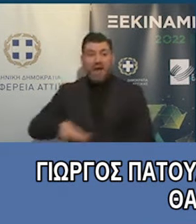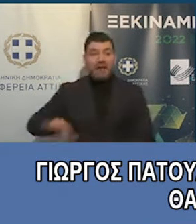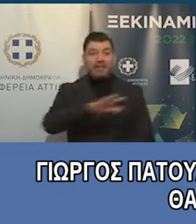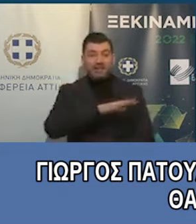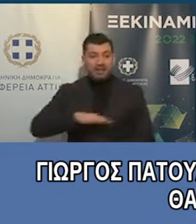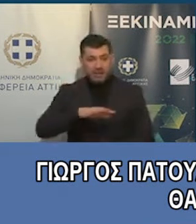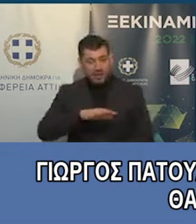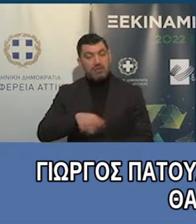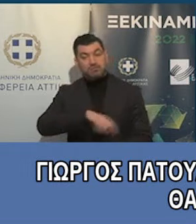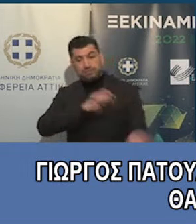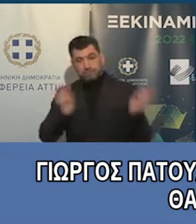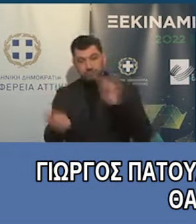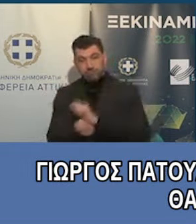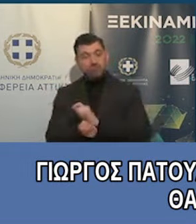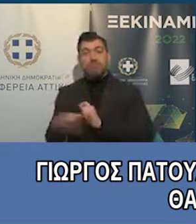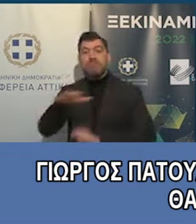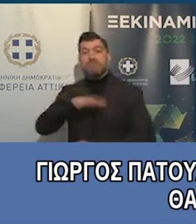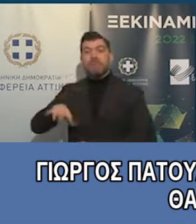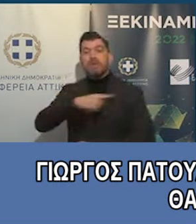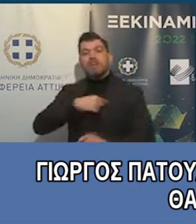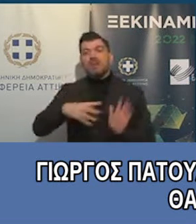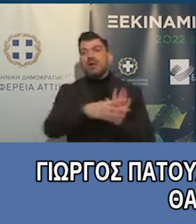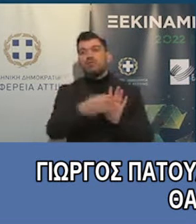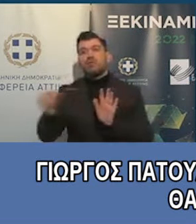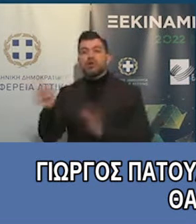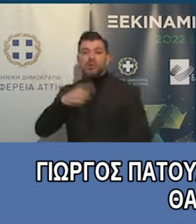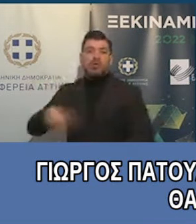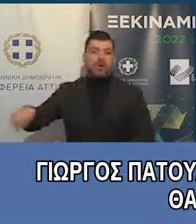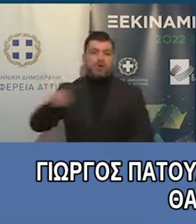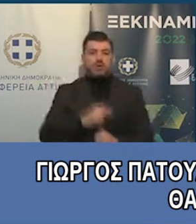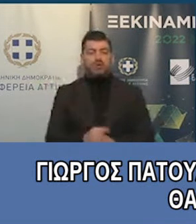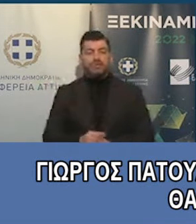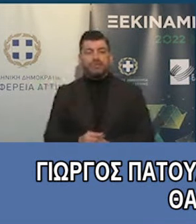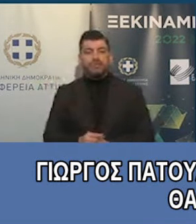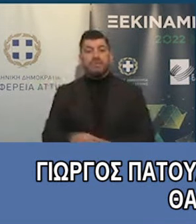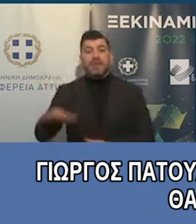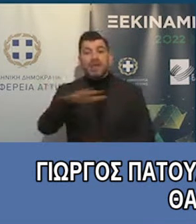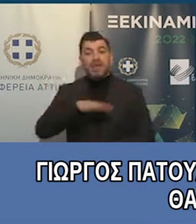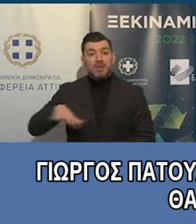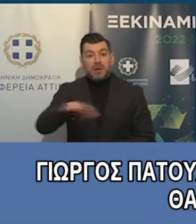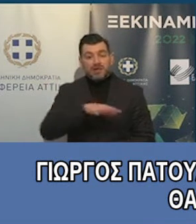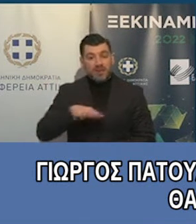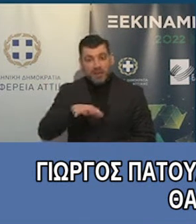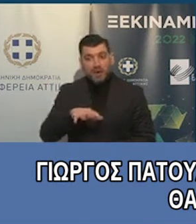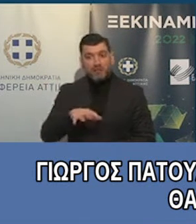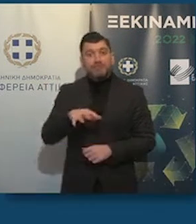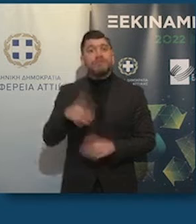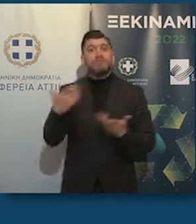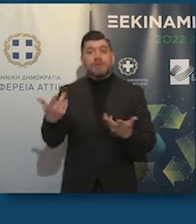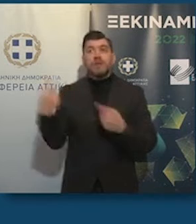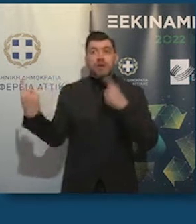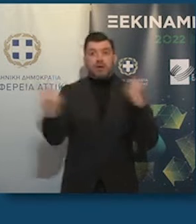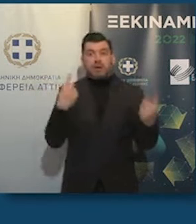στη διαχείριση των στερών αποβλήτων της. Πράσινη περιφέρεια που υιοθετεί τις αρχές της βιώσιμης ανάπτυξης,